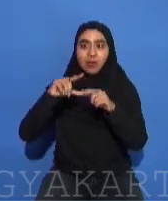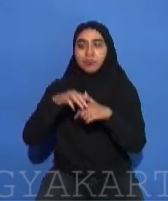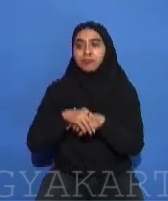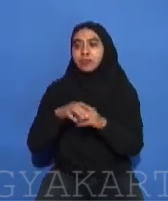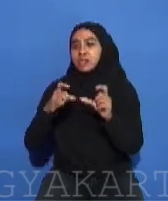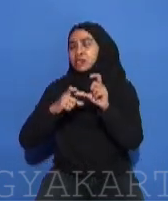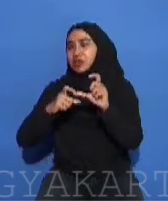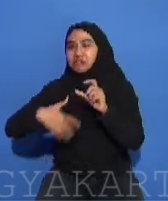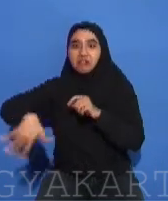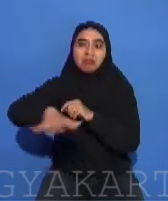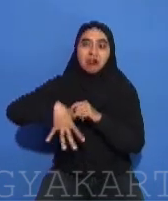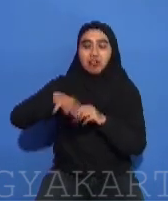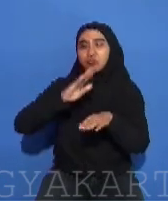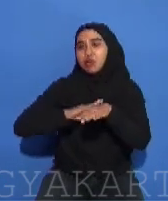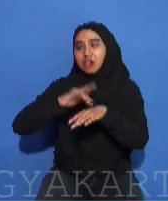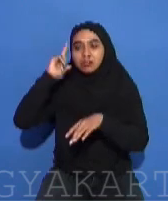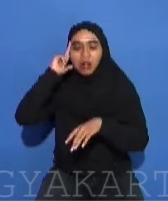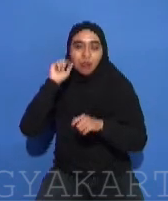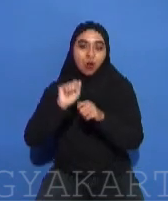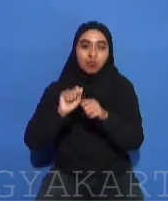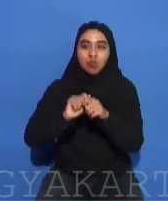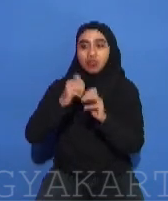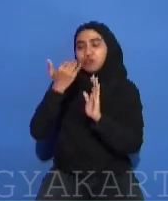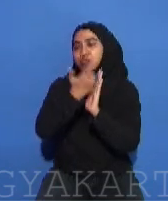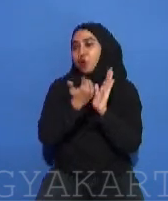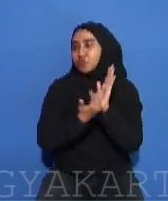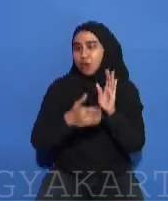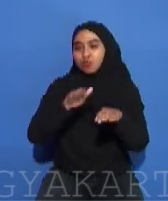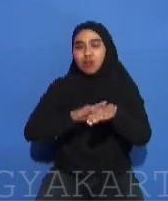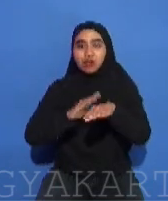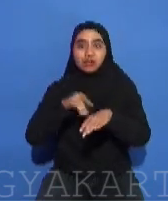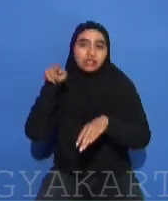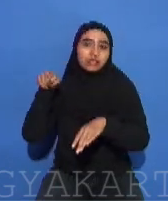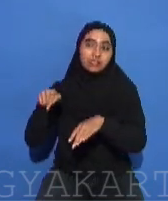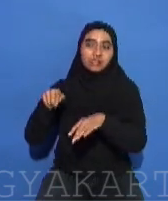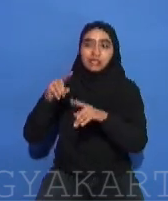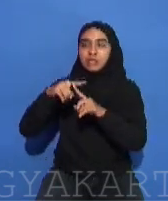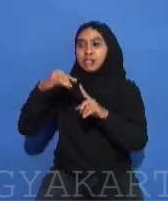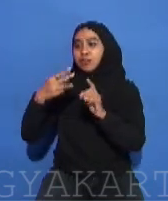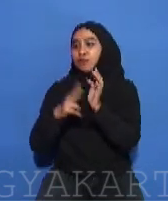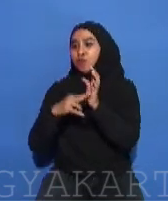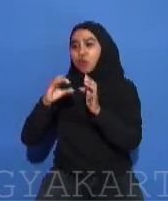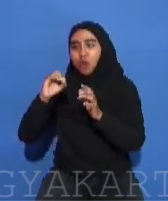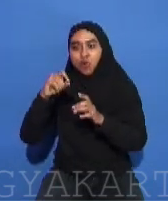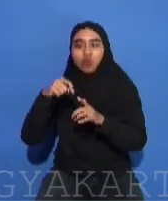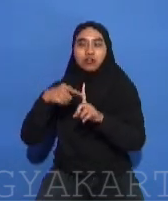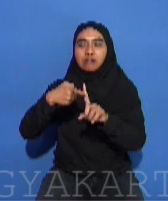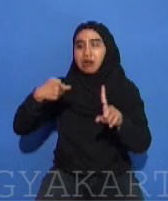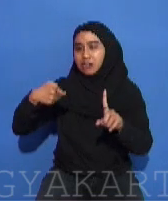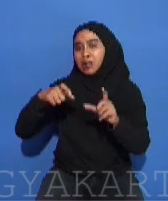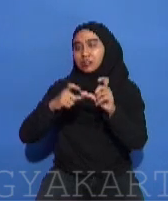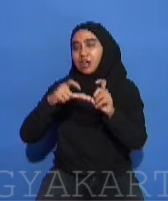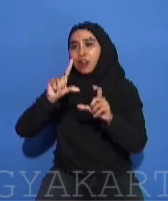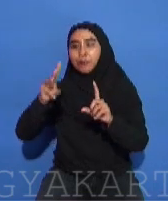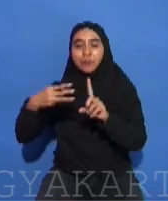kalian Kundo Kabudayan Sleman gelar ringgit wajucal. Retno Kuntarti sawenih pamong saking SLB Tunas Sejahtera